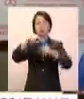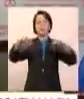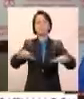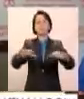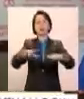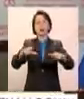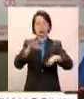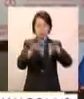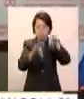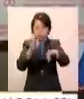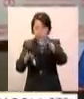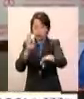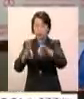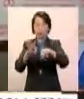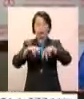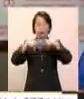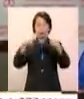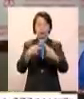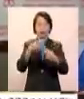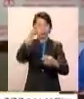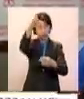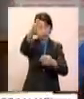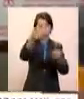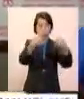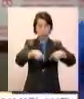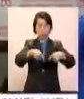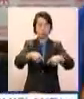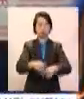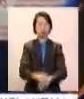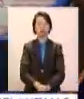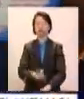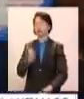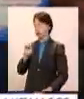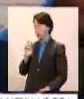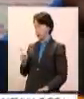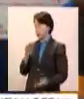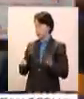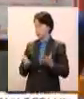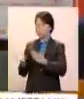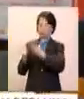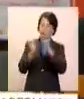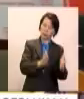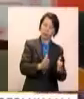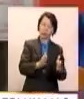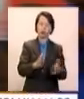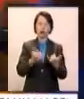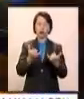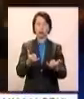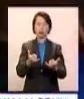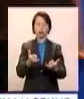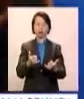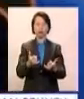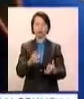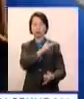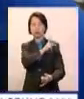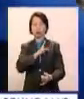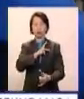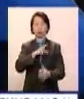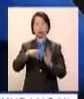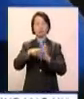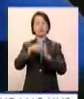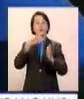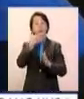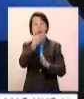pelaksanaan pada pemilihan yang pemilihan parti akan datang. Baik Tuan, mungkin kita beralih kepada isu lain, iaitu di mana Ketua Armada Nasional